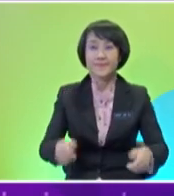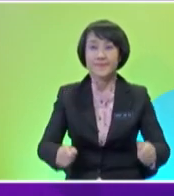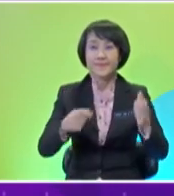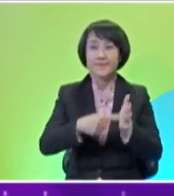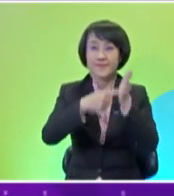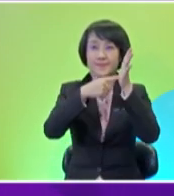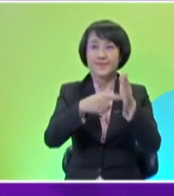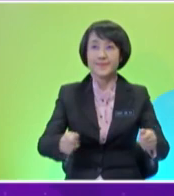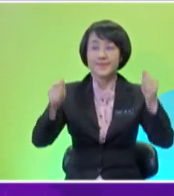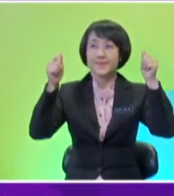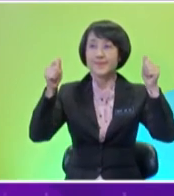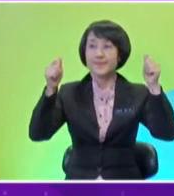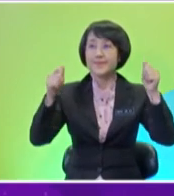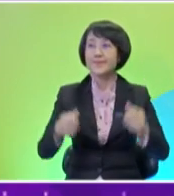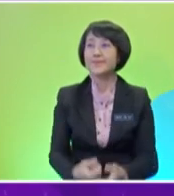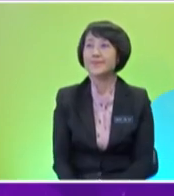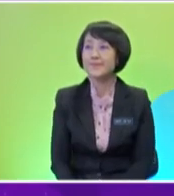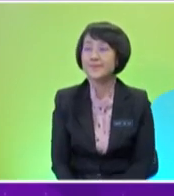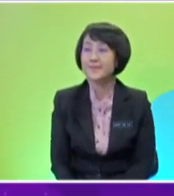memiliki jawabannya